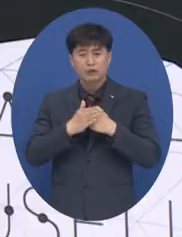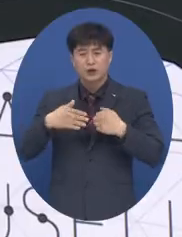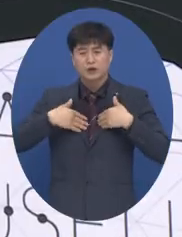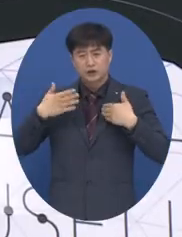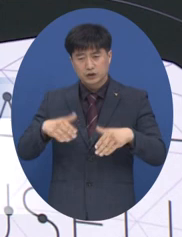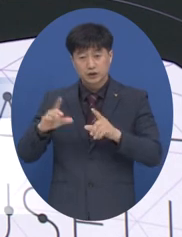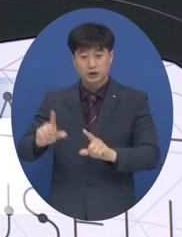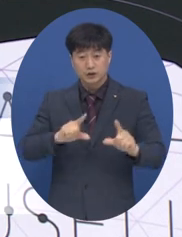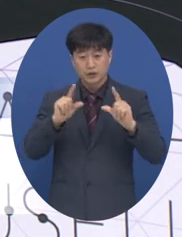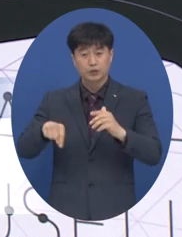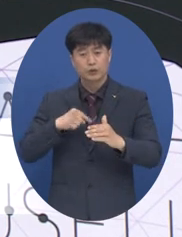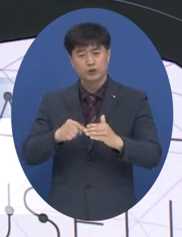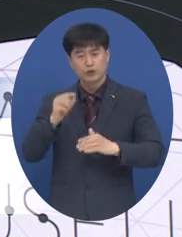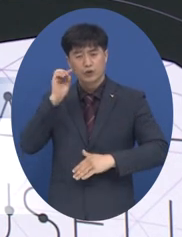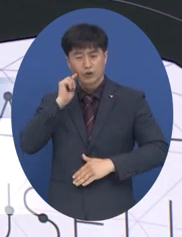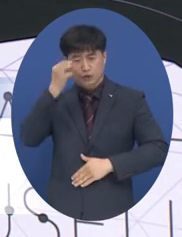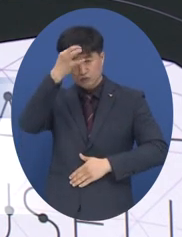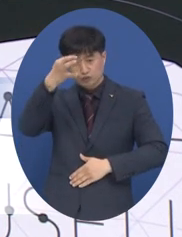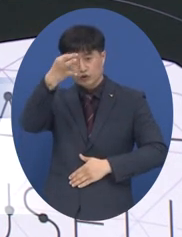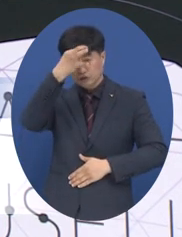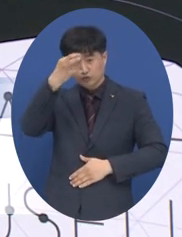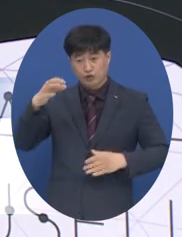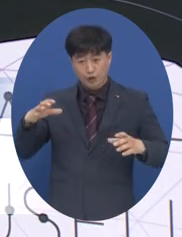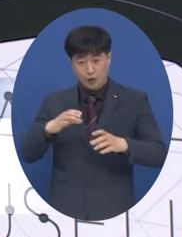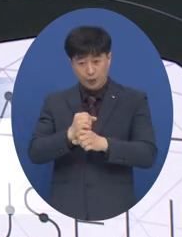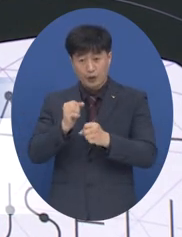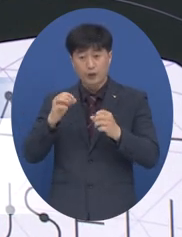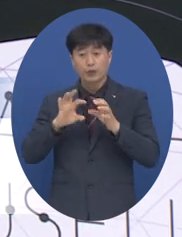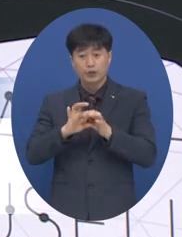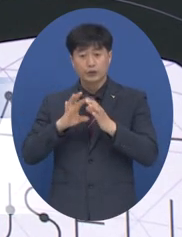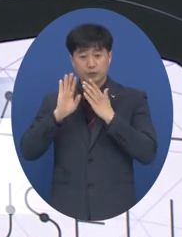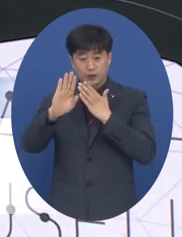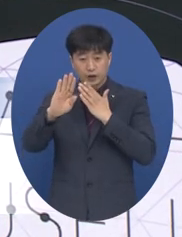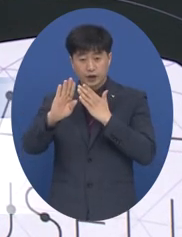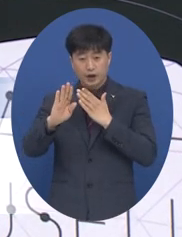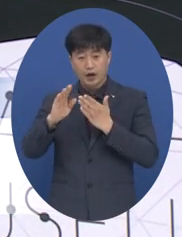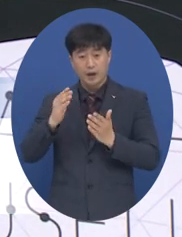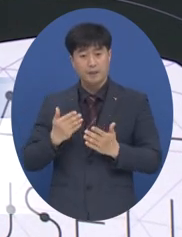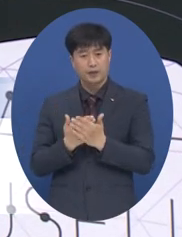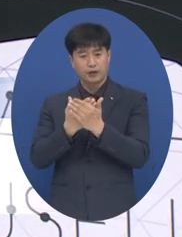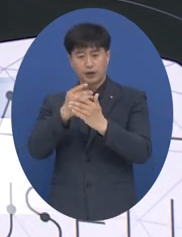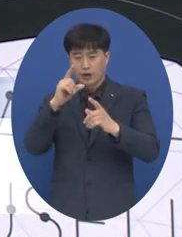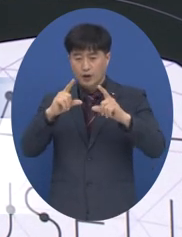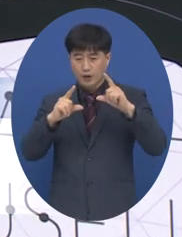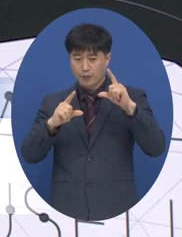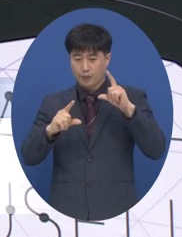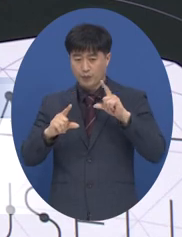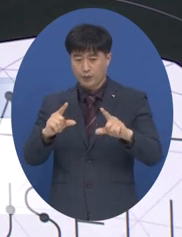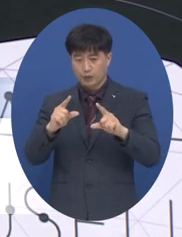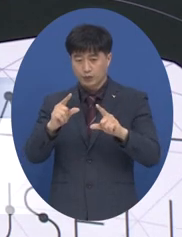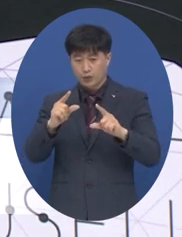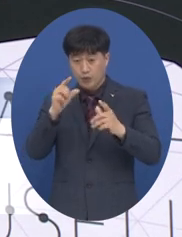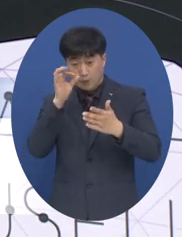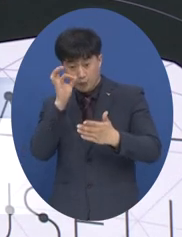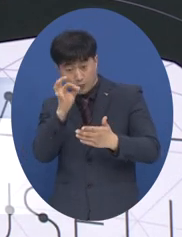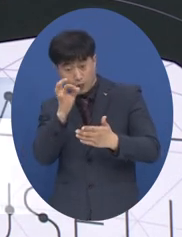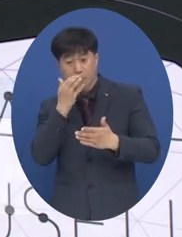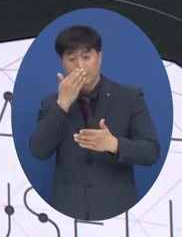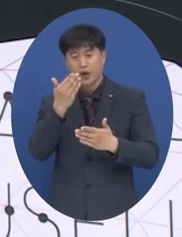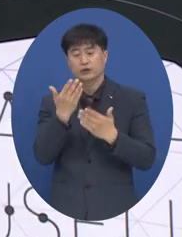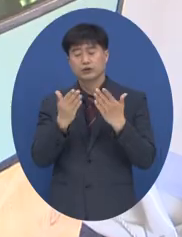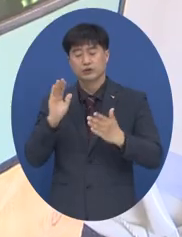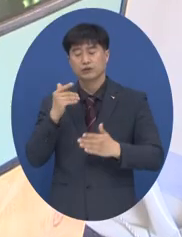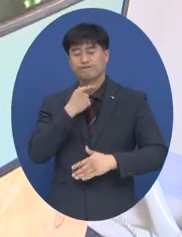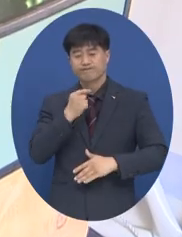일상에서 예술과 기술의 융 복합을 통한 미래의 어떤 발전된 모습을 엿볼 수 있는 그런 전시가 되었으면